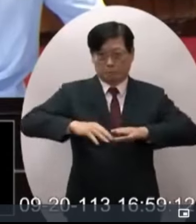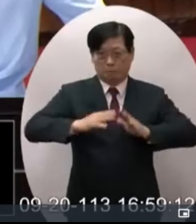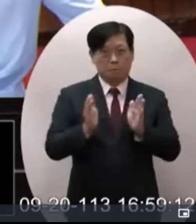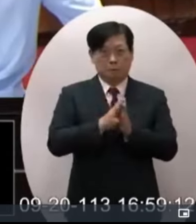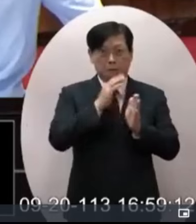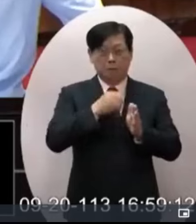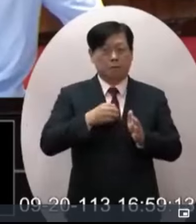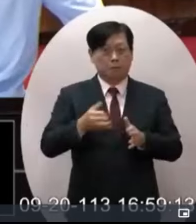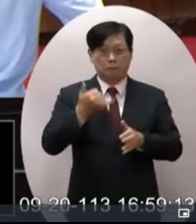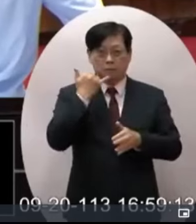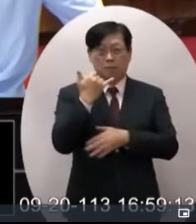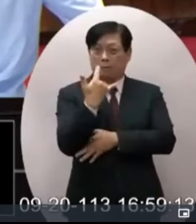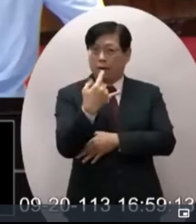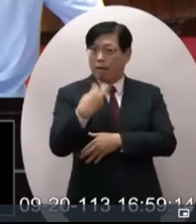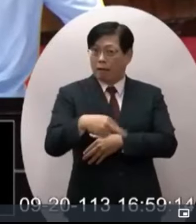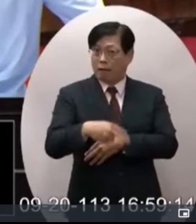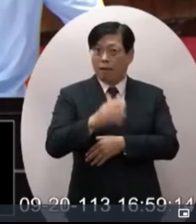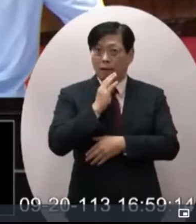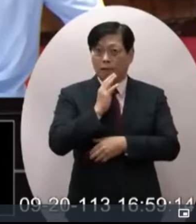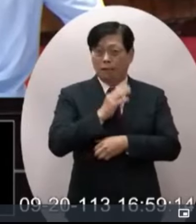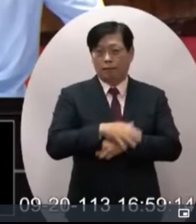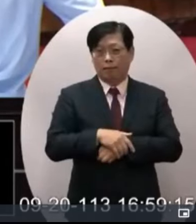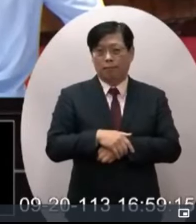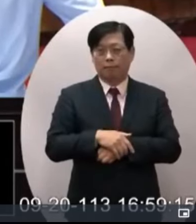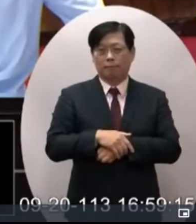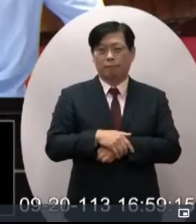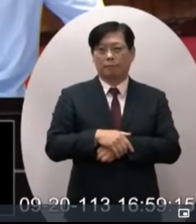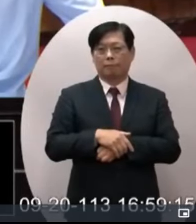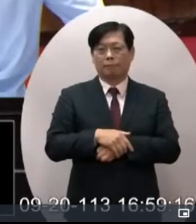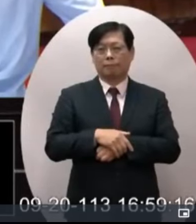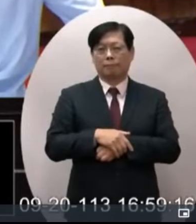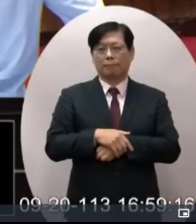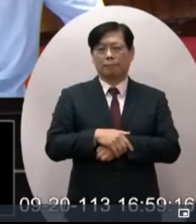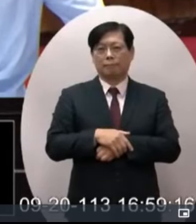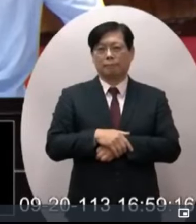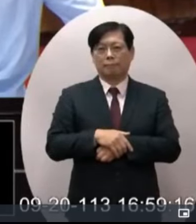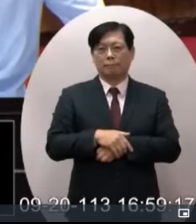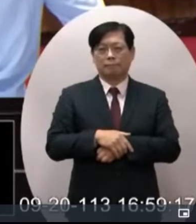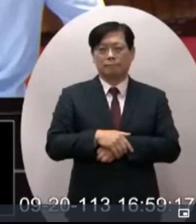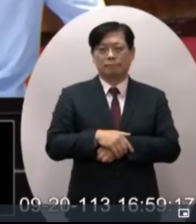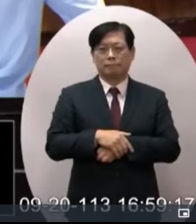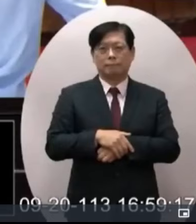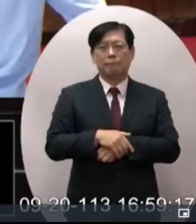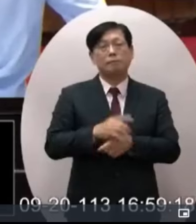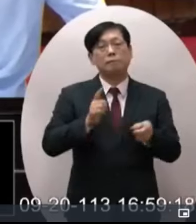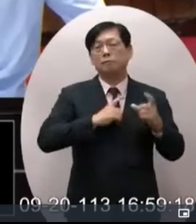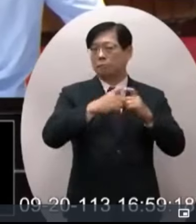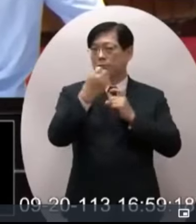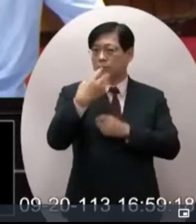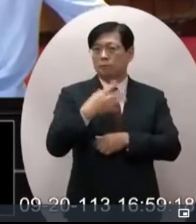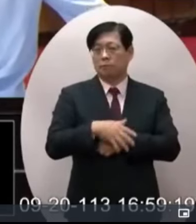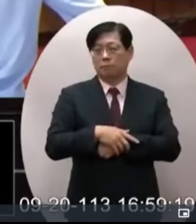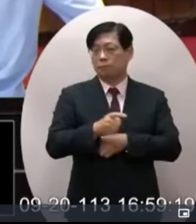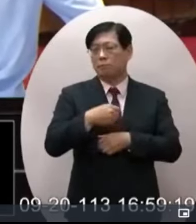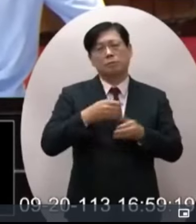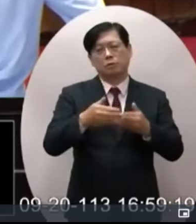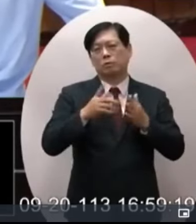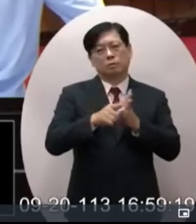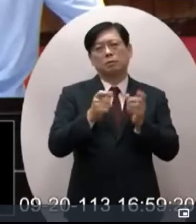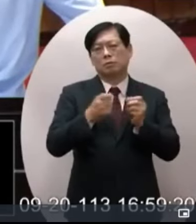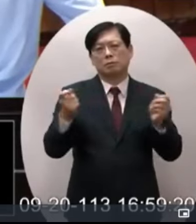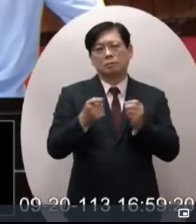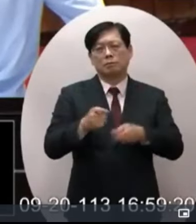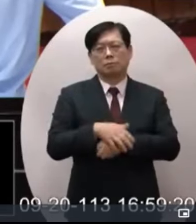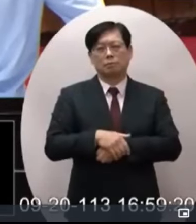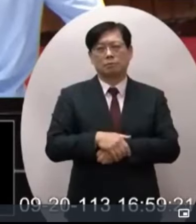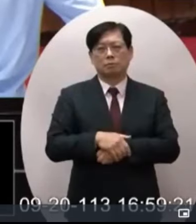了免死金牌，对不对？ 这个不是这样的，这个37位的死刑， 您回答我，你们要需要多少时间？